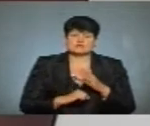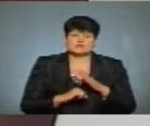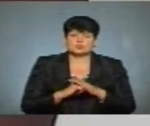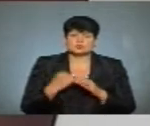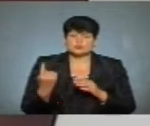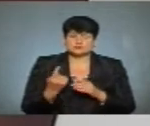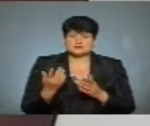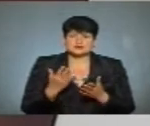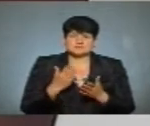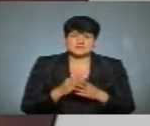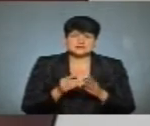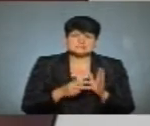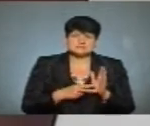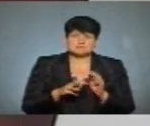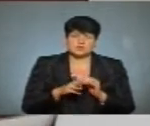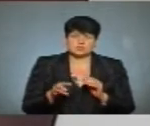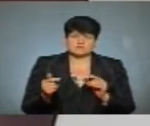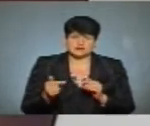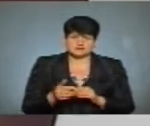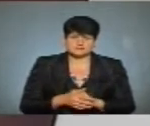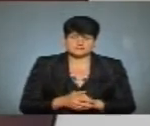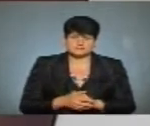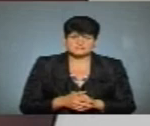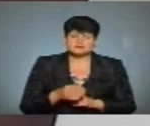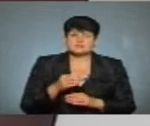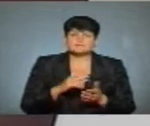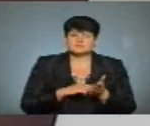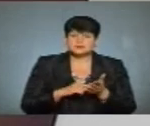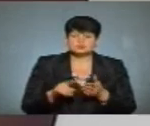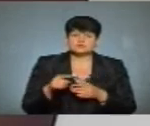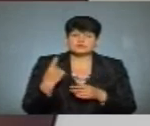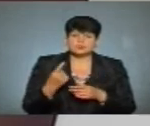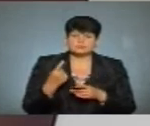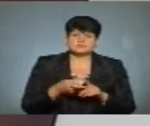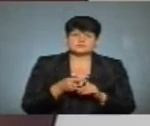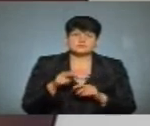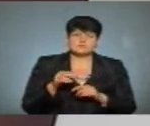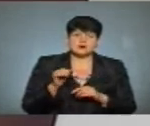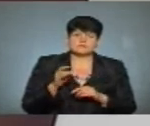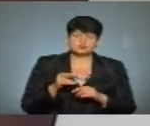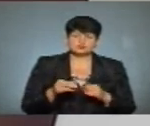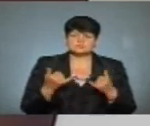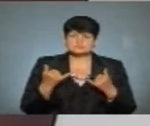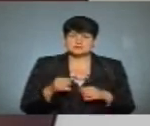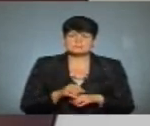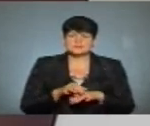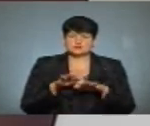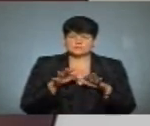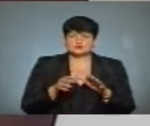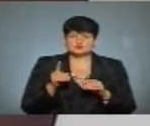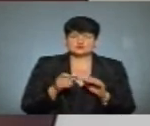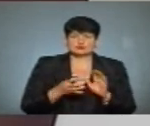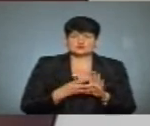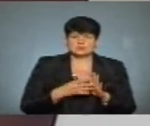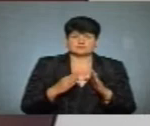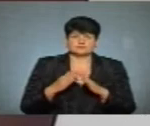області, який має 7 мільйонів гривень. Зазначу, що в області через паводок на Дністрі досі підтоплені 109 будівель,